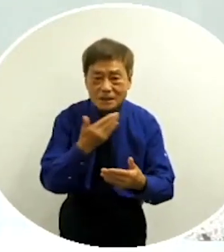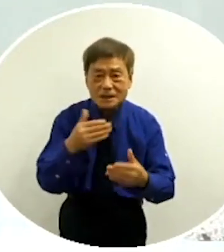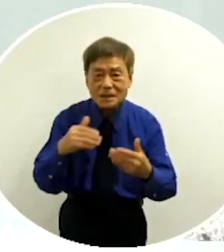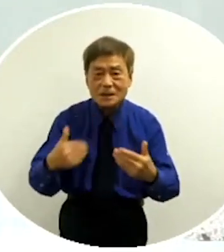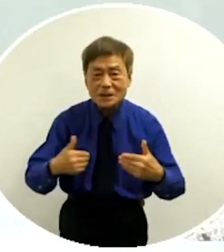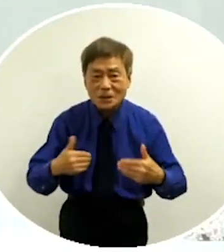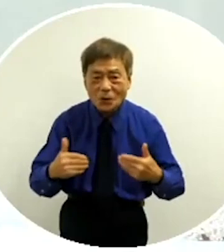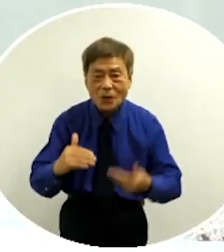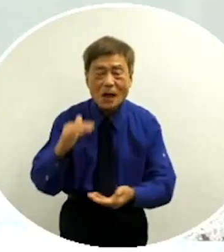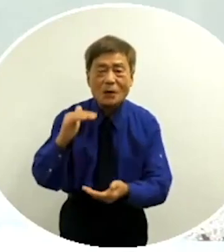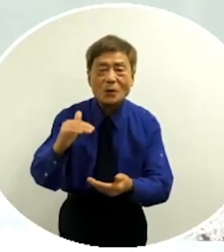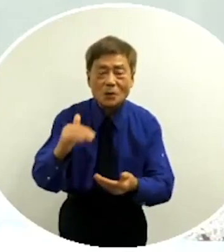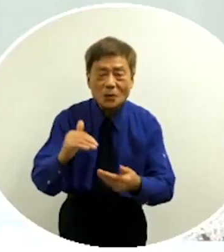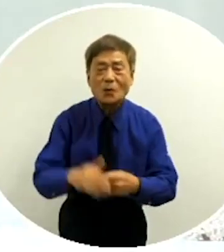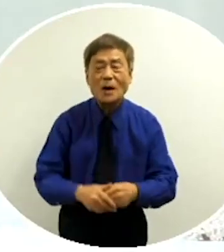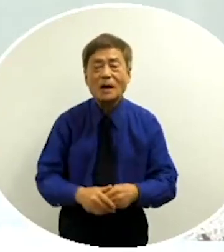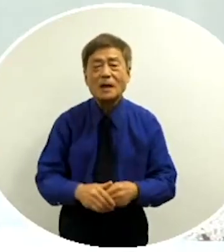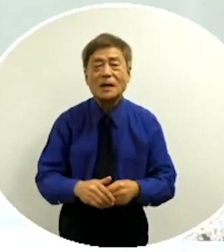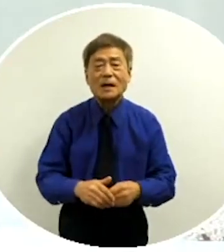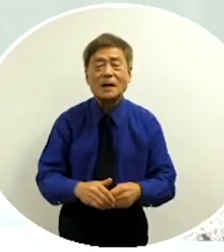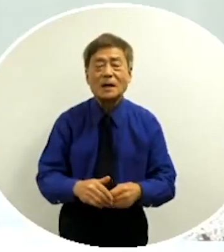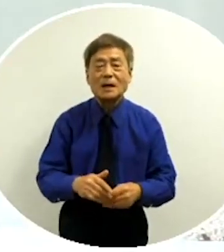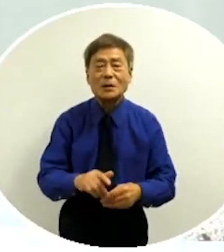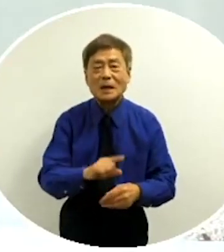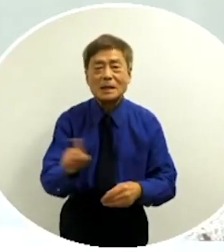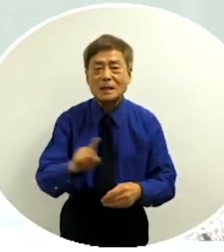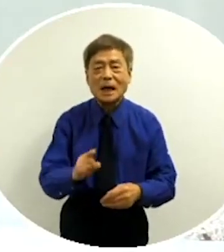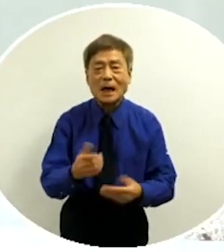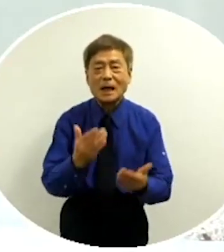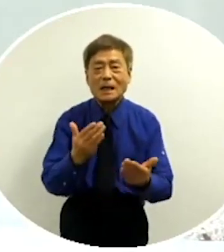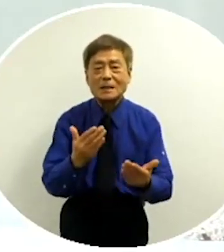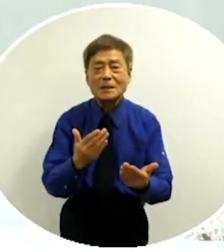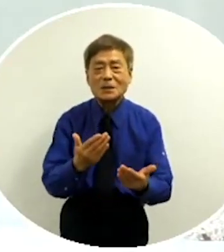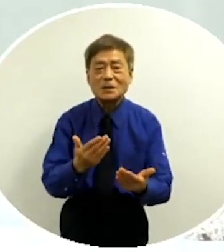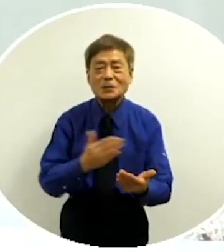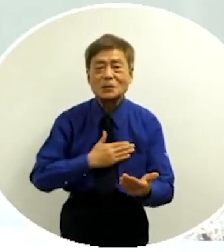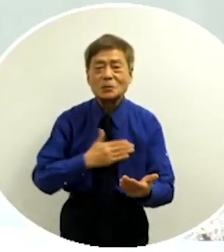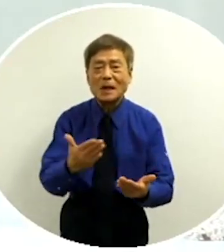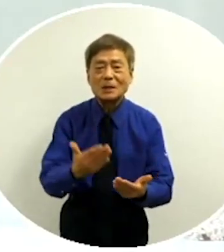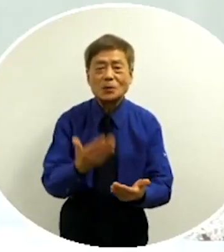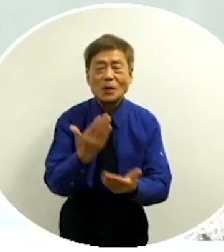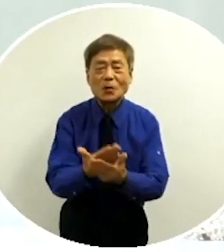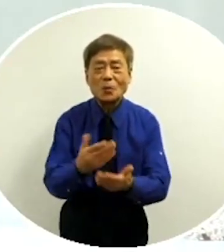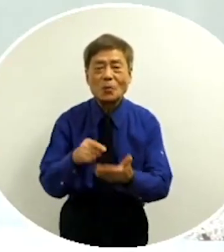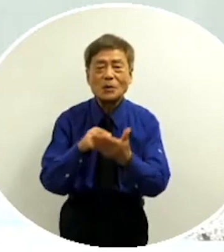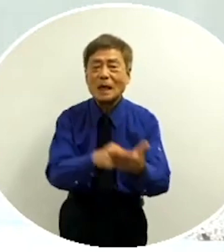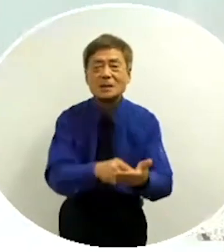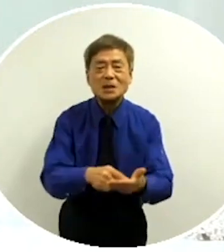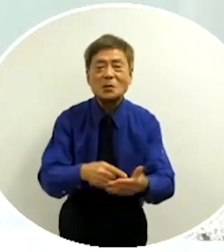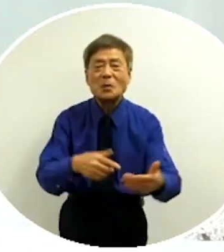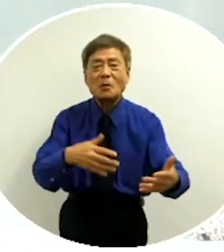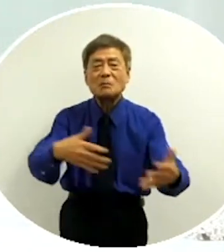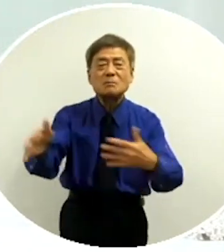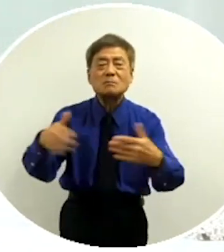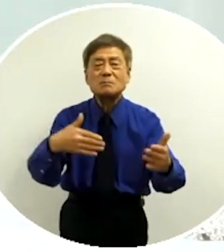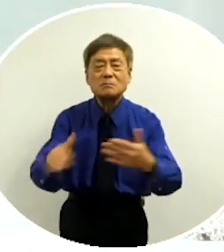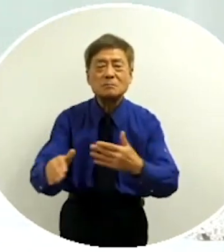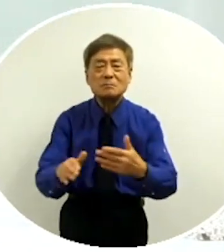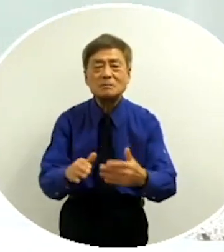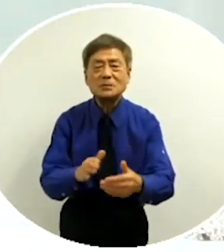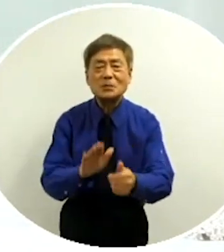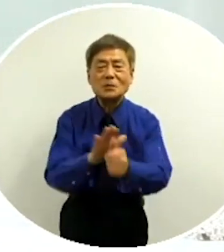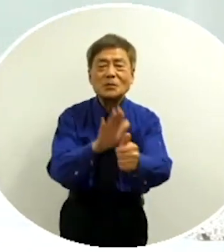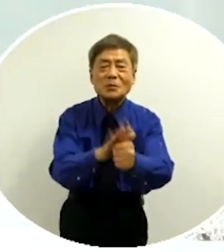よなぁいくら言っても高響かないんだよねそういうところは何とかしなきゃならないのでそういう時はやっぱりトーンから